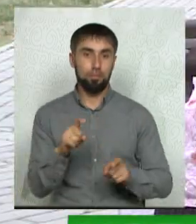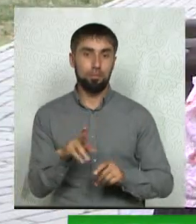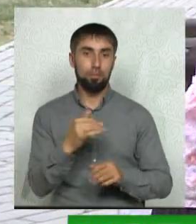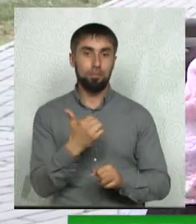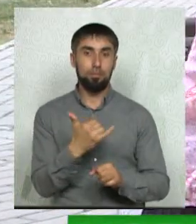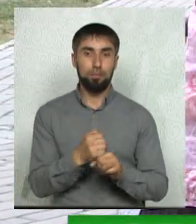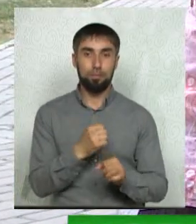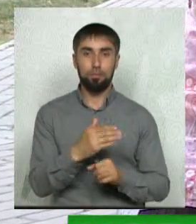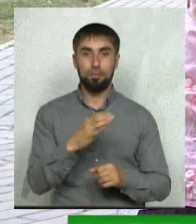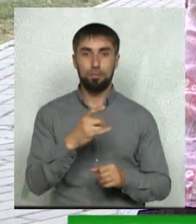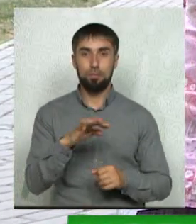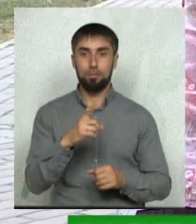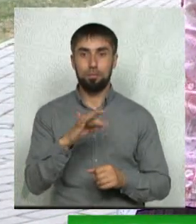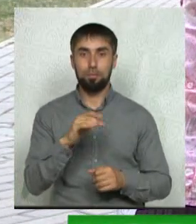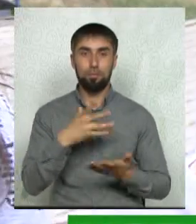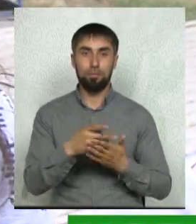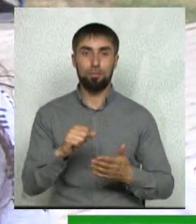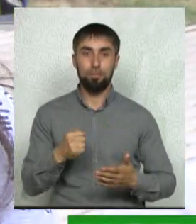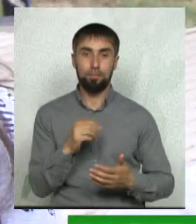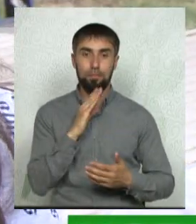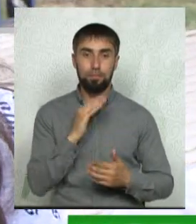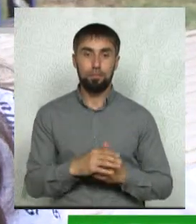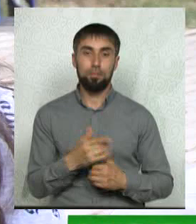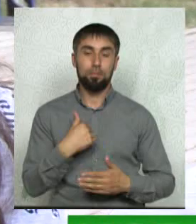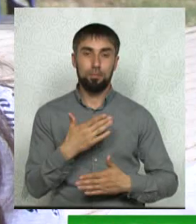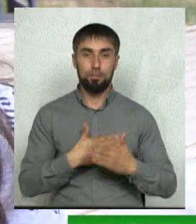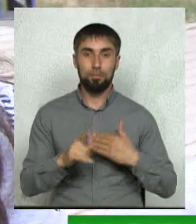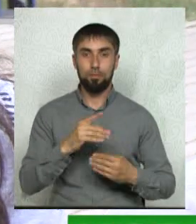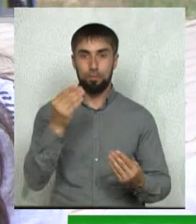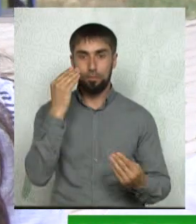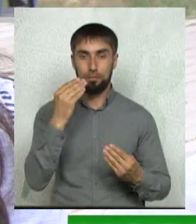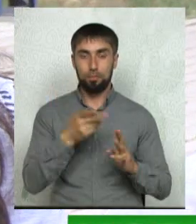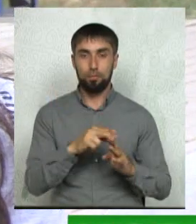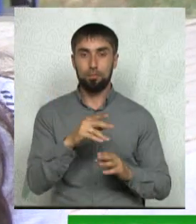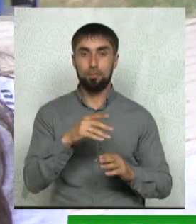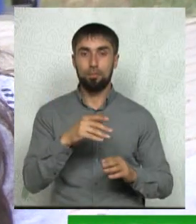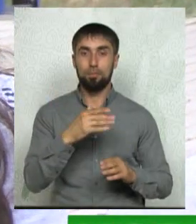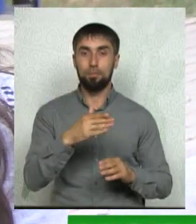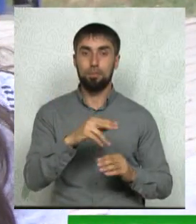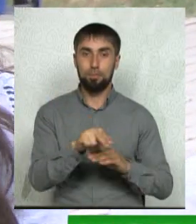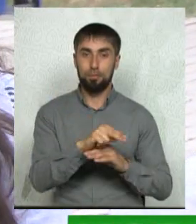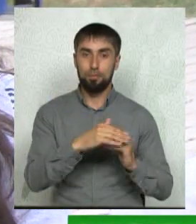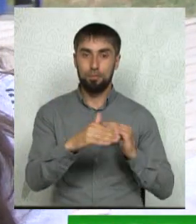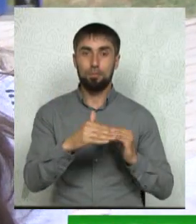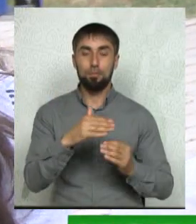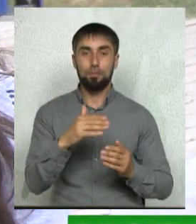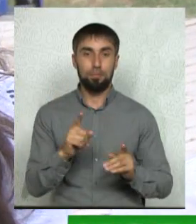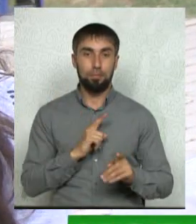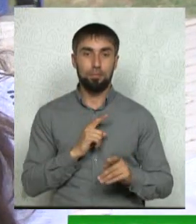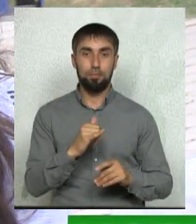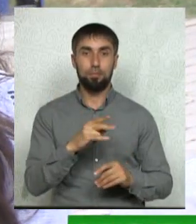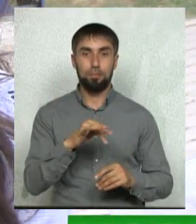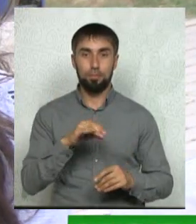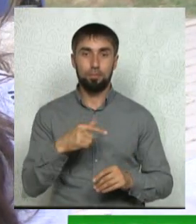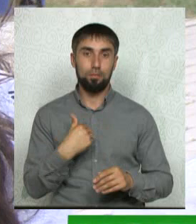делает София Хамхоева со своими подругами. Я рада, что мнение жителей при благоустройстве учитывают. Я